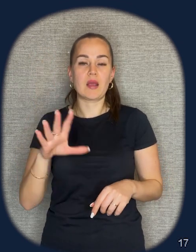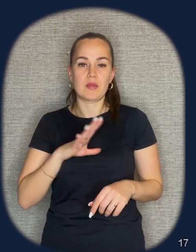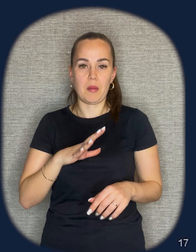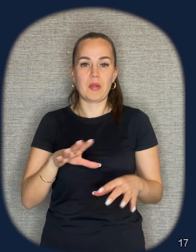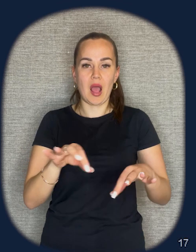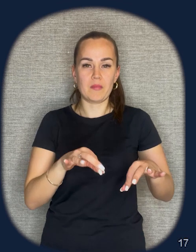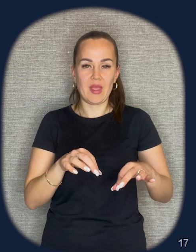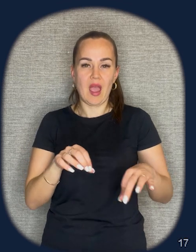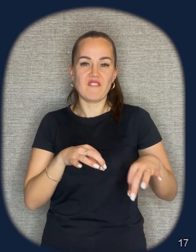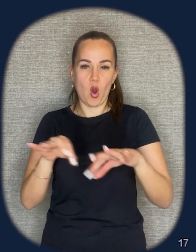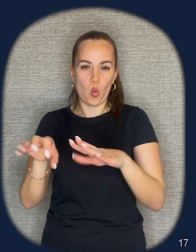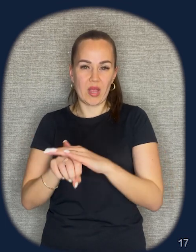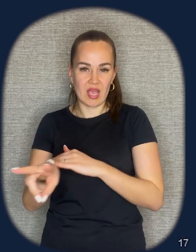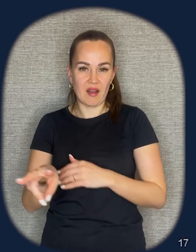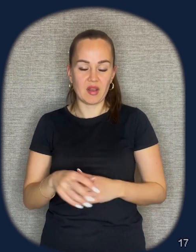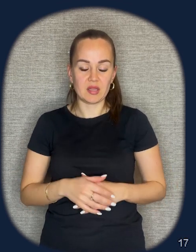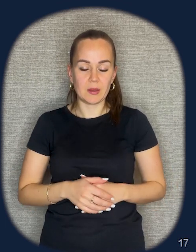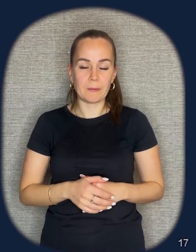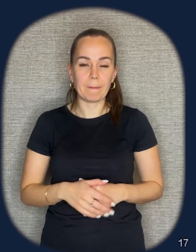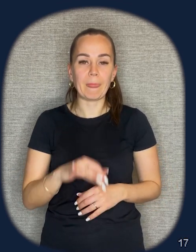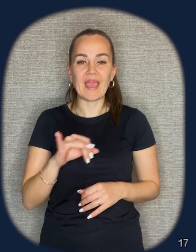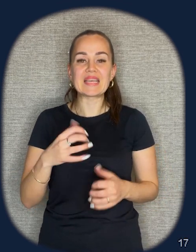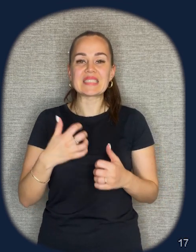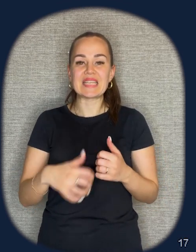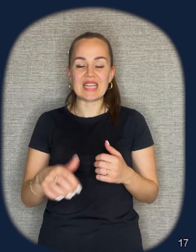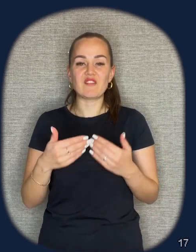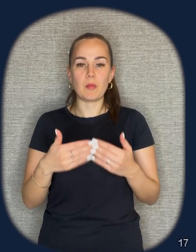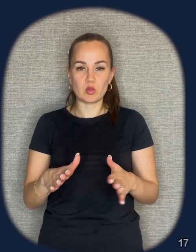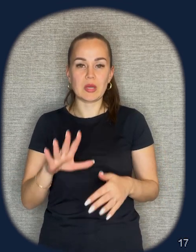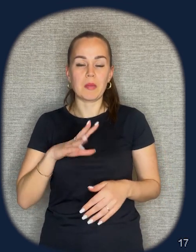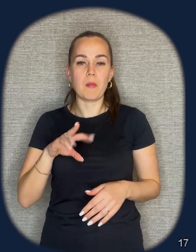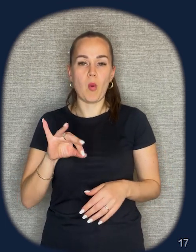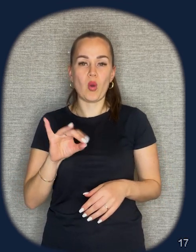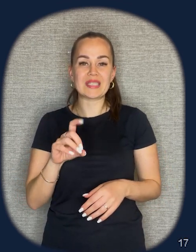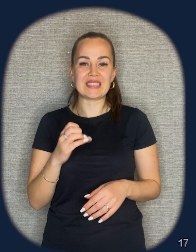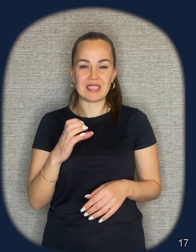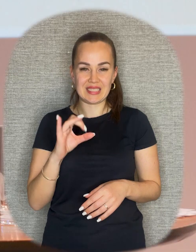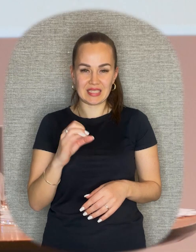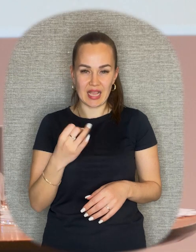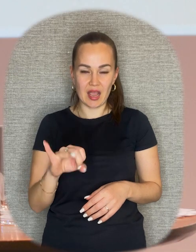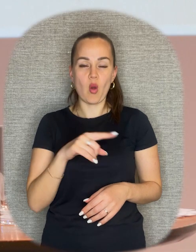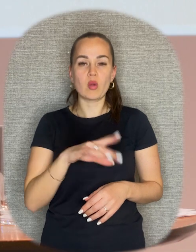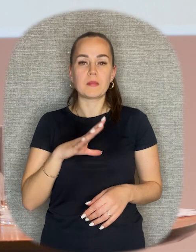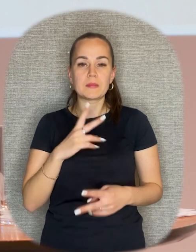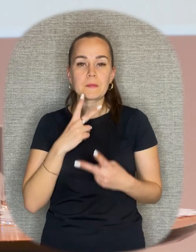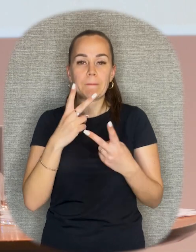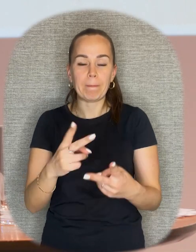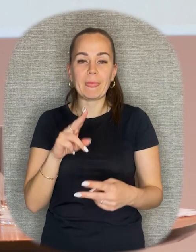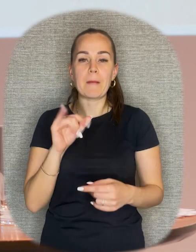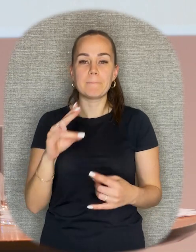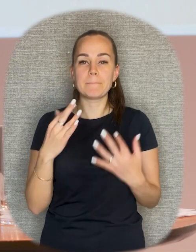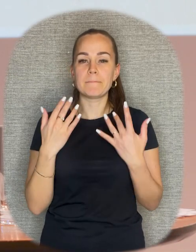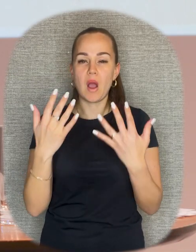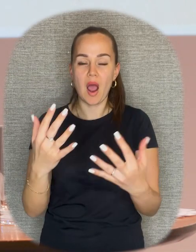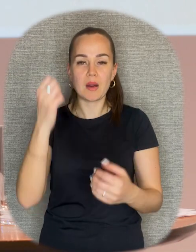плом Это была последняя защита после которой Академия была была эвакуирована и среди